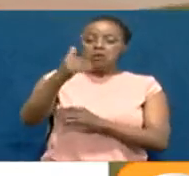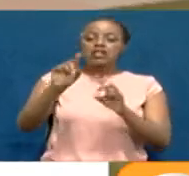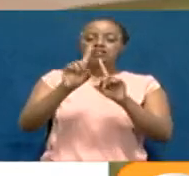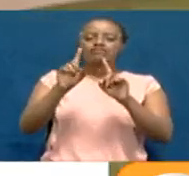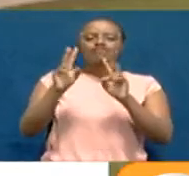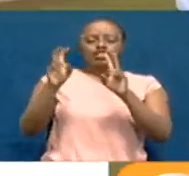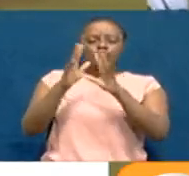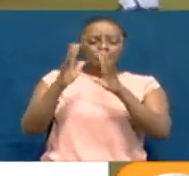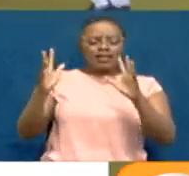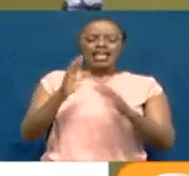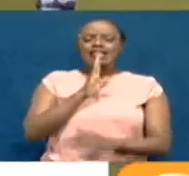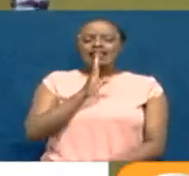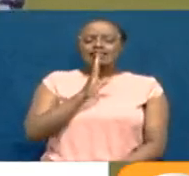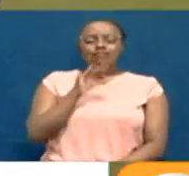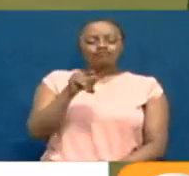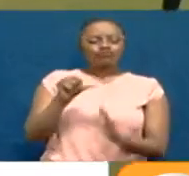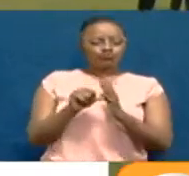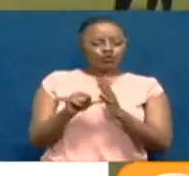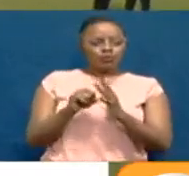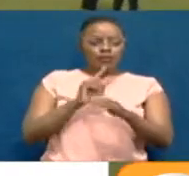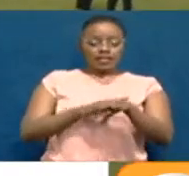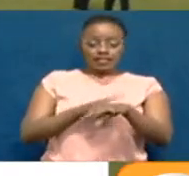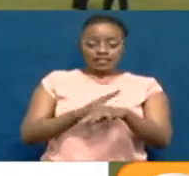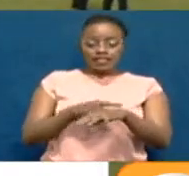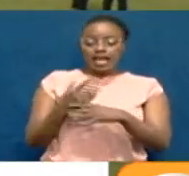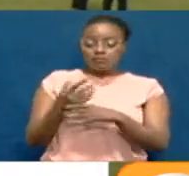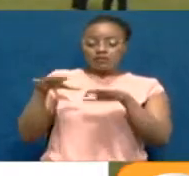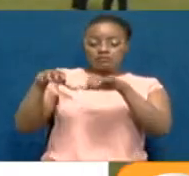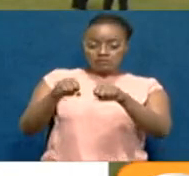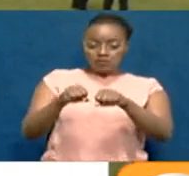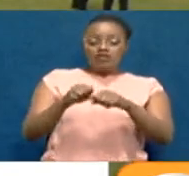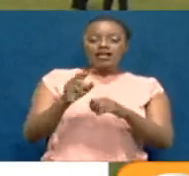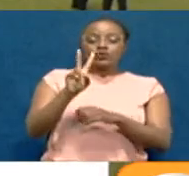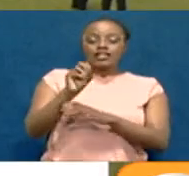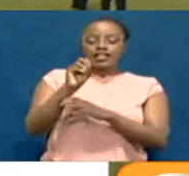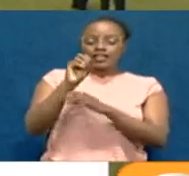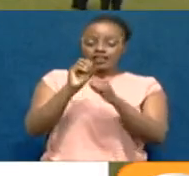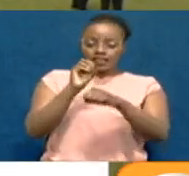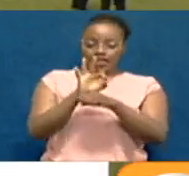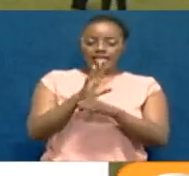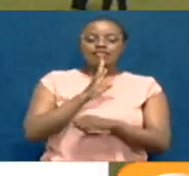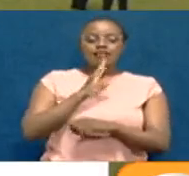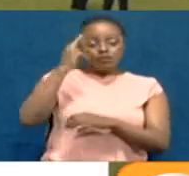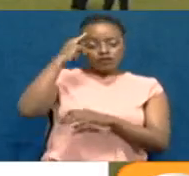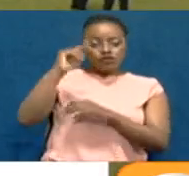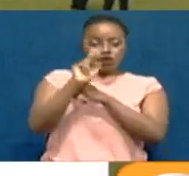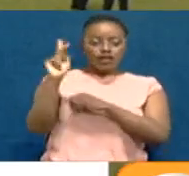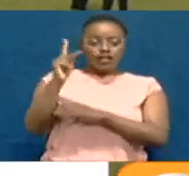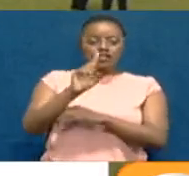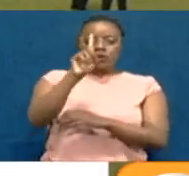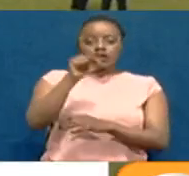likiwa mzigo wa deni la kitaifa. Alipotoa uongozi wa nchi mwaka 2013, deni la taifa lilikuwa shilingi